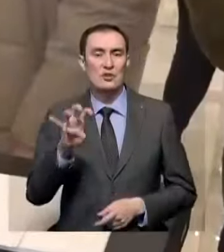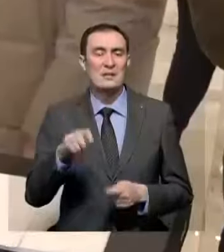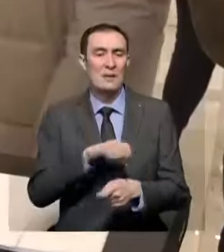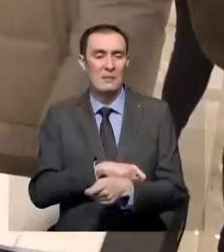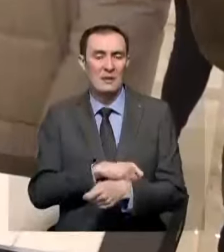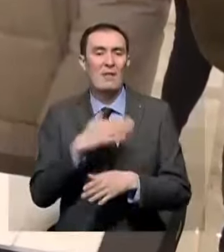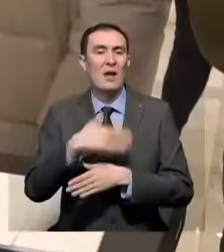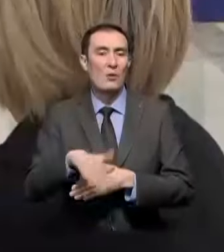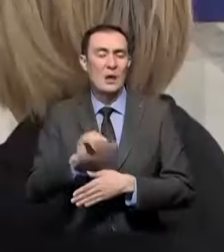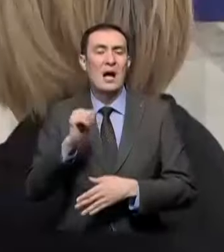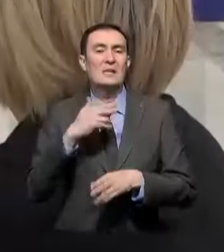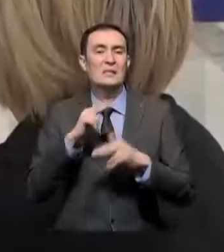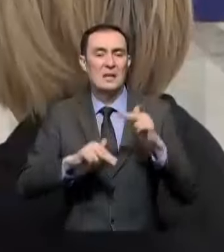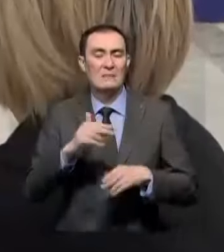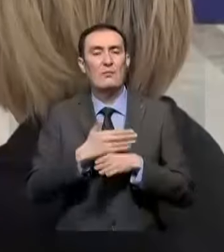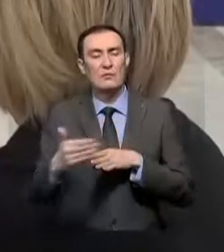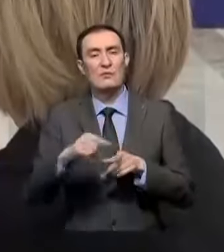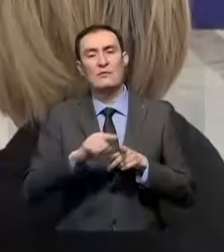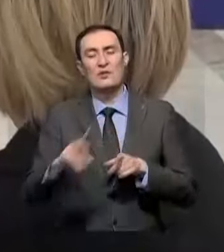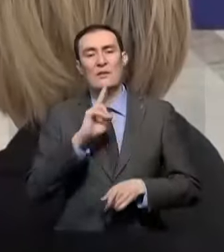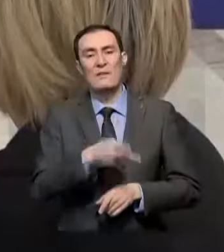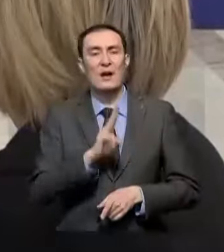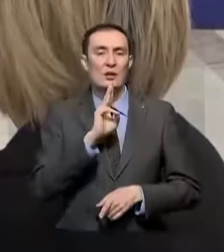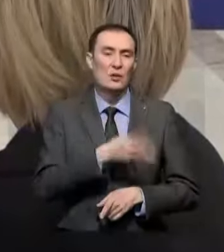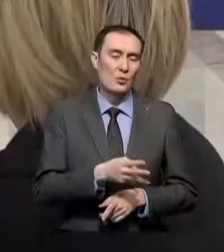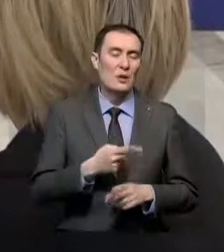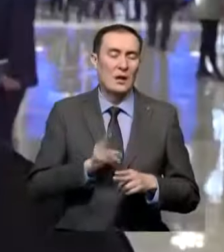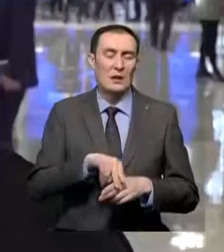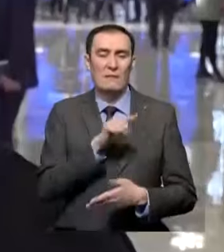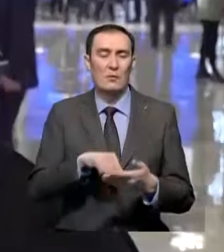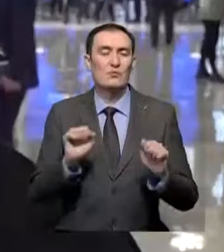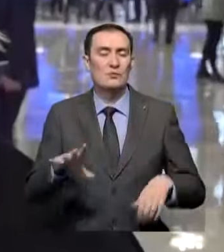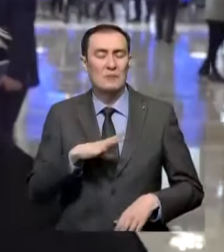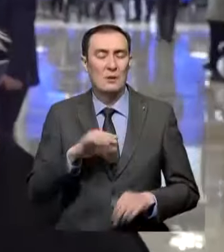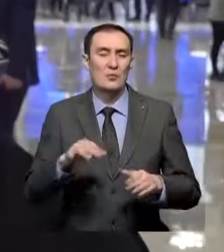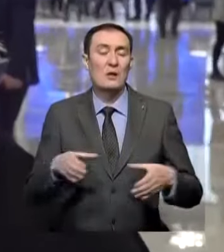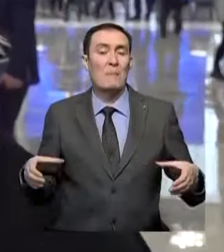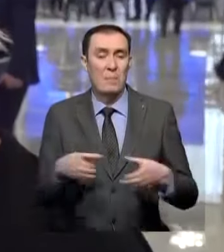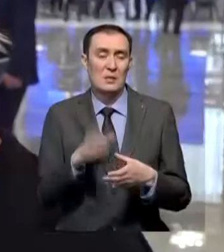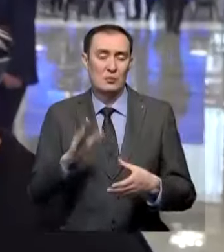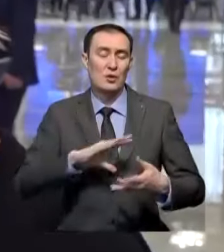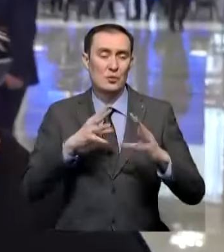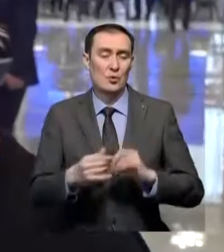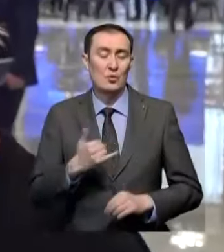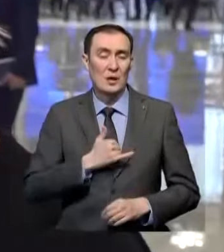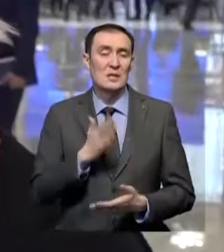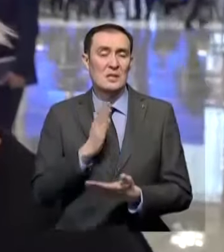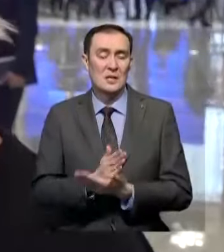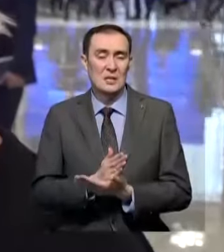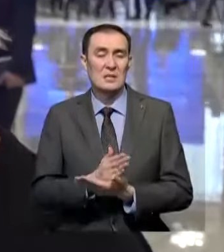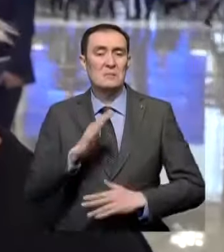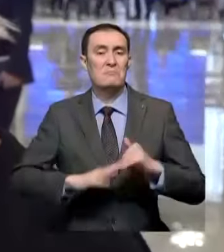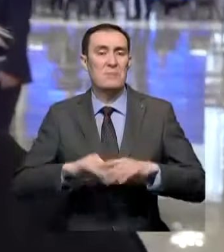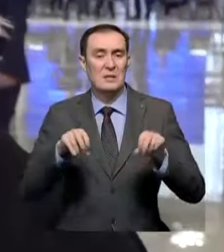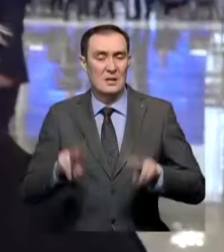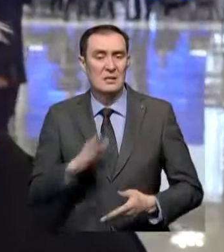по строительству уже позже, в ближайшие 2-3 года, возможно, этот вопрос решат. Будет база, будет результат. Тем более, что у нас есть кадры, у